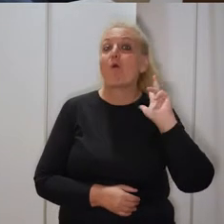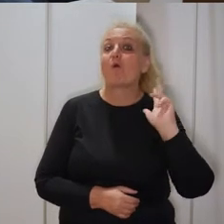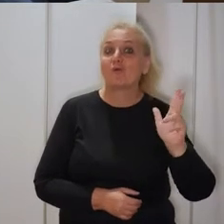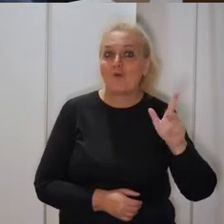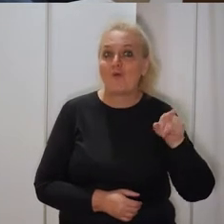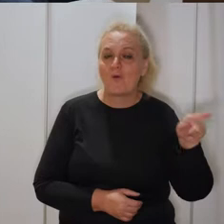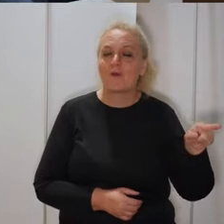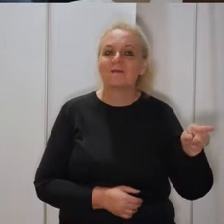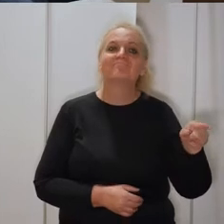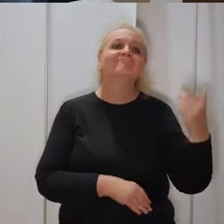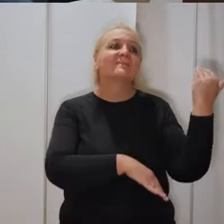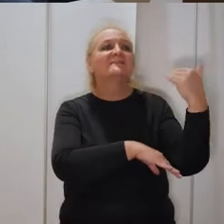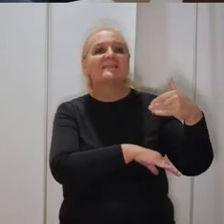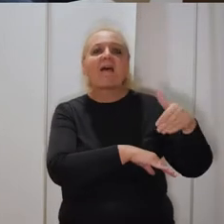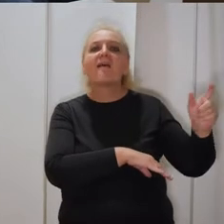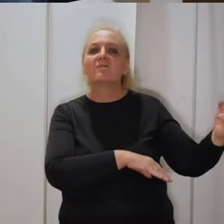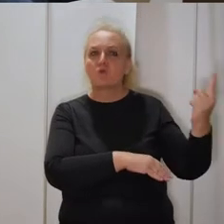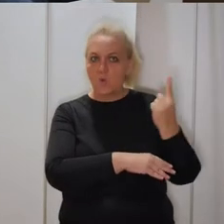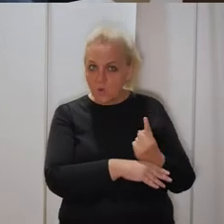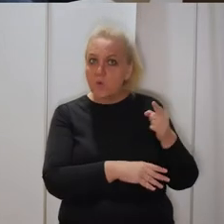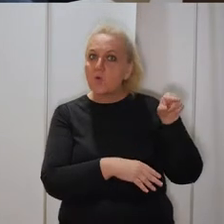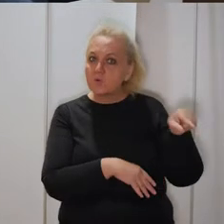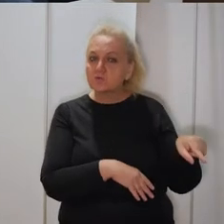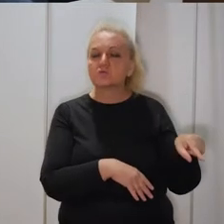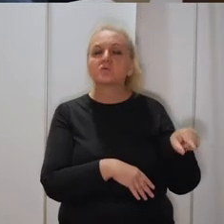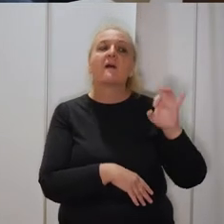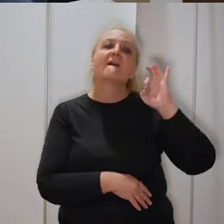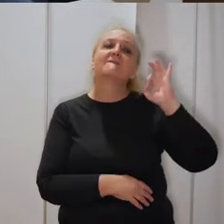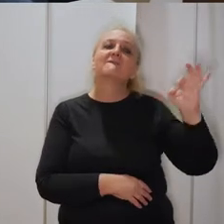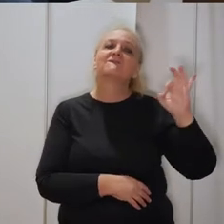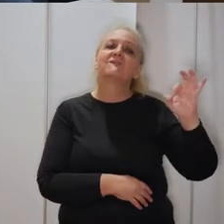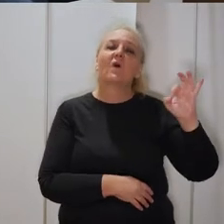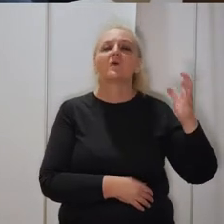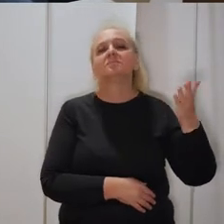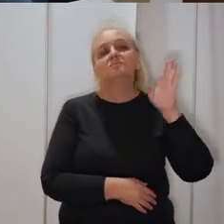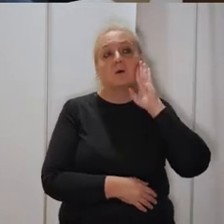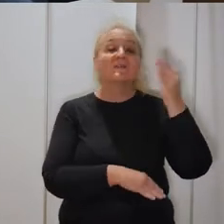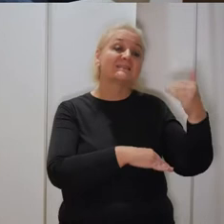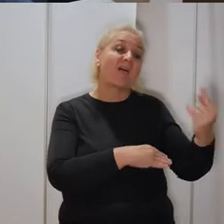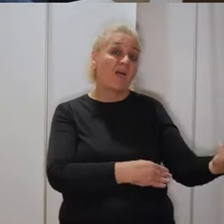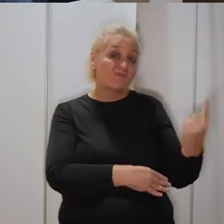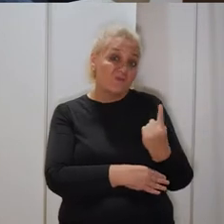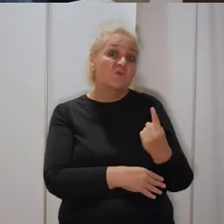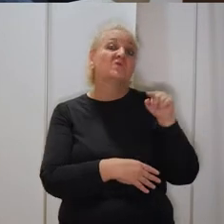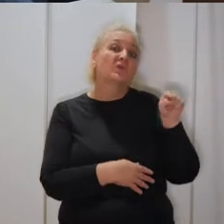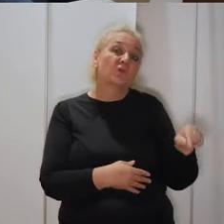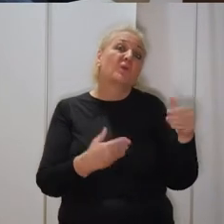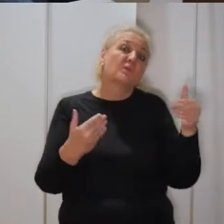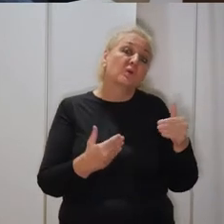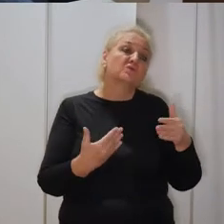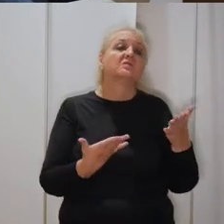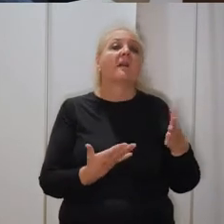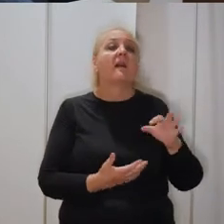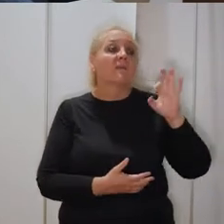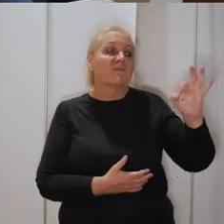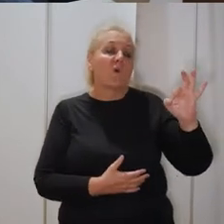jest outsiderem ze swojej, i to, że jest outsiderem, to może być świadoma